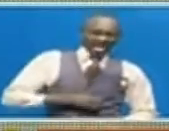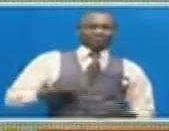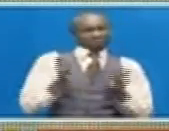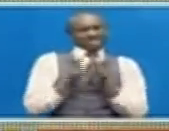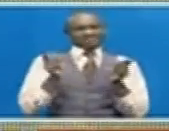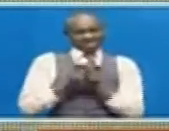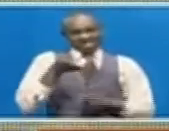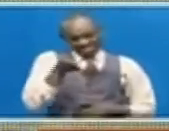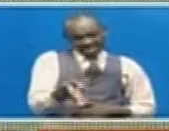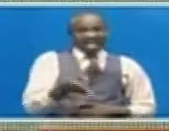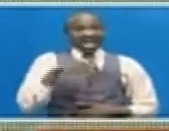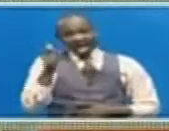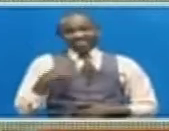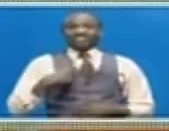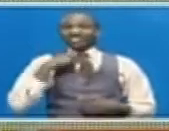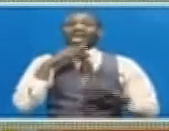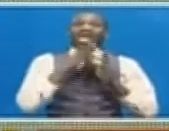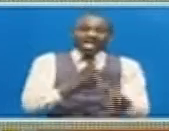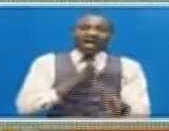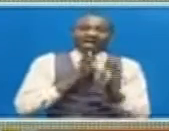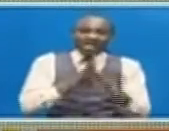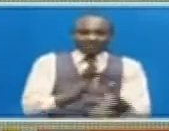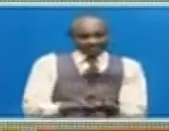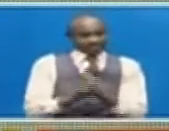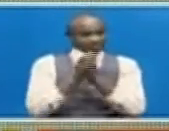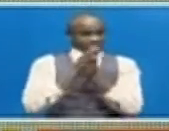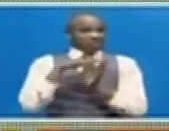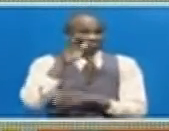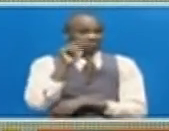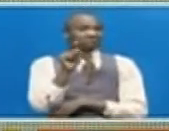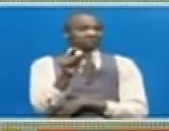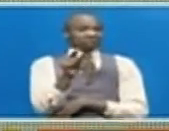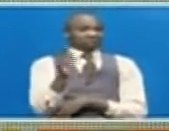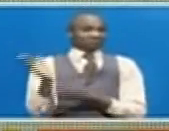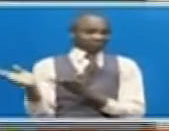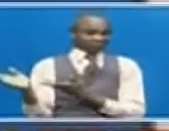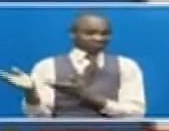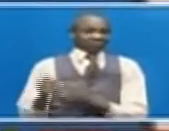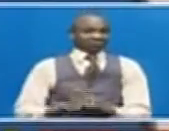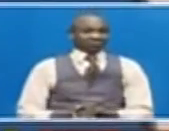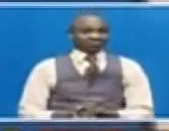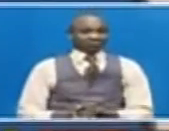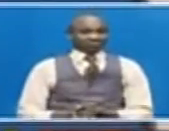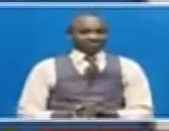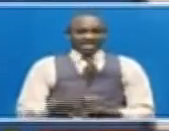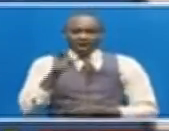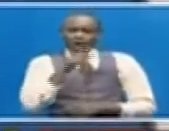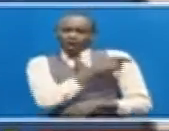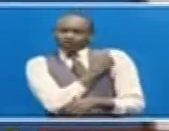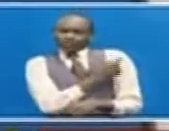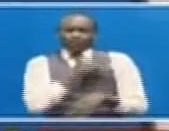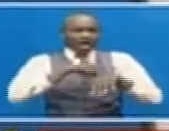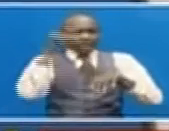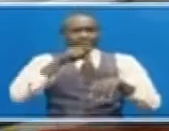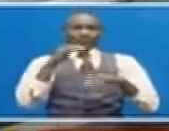kuumwa huku wengine wakitapika Francis mtalaki na taarifa Hiyo katika hospitali ya